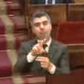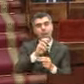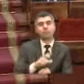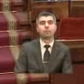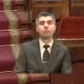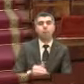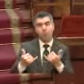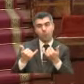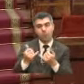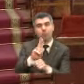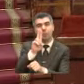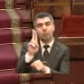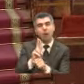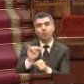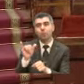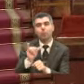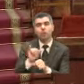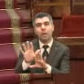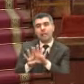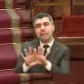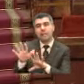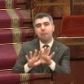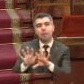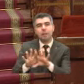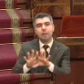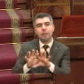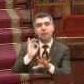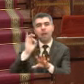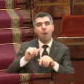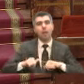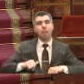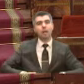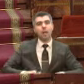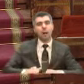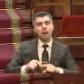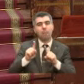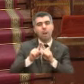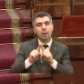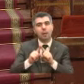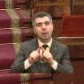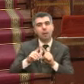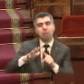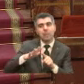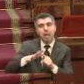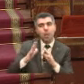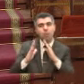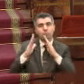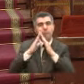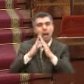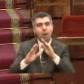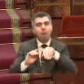الوزير المحترم عن التدابير التي ستتخذونها من أجل استفادة المناطق الجبلية والقروية من هذه البرامج، وشكرا.